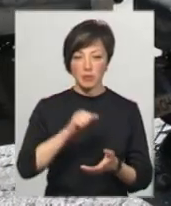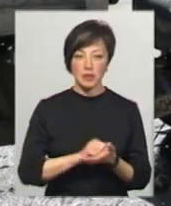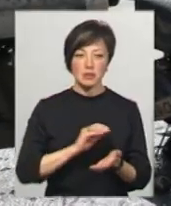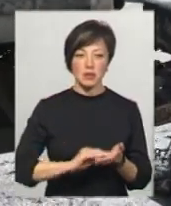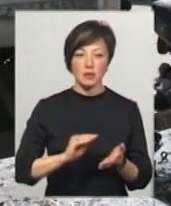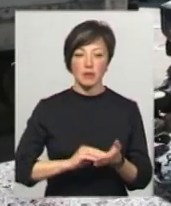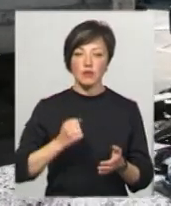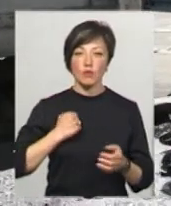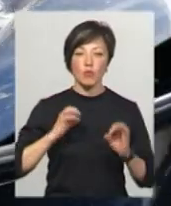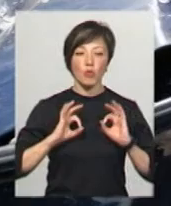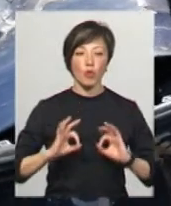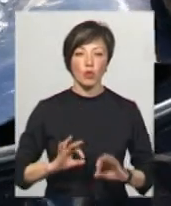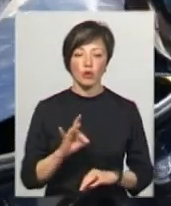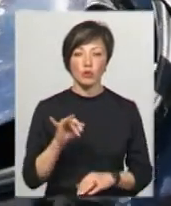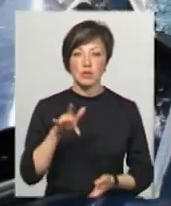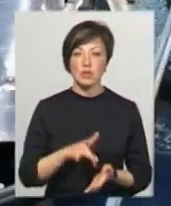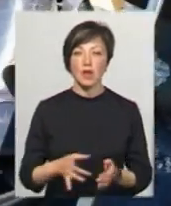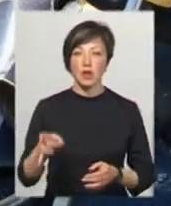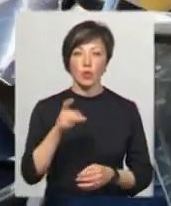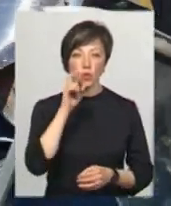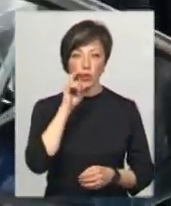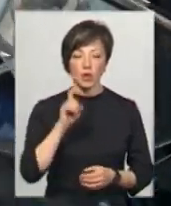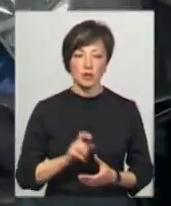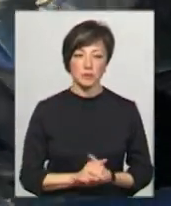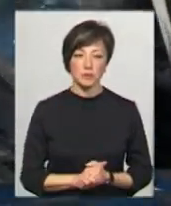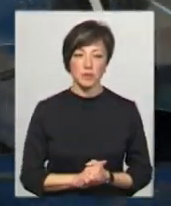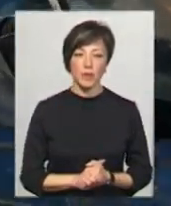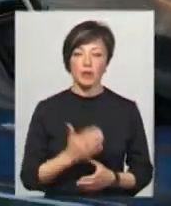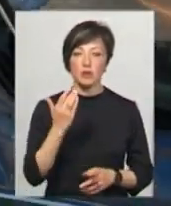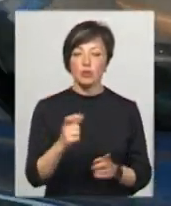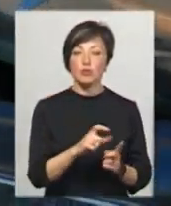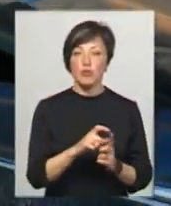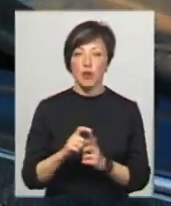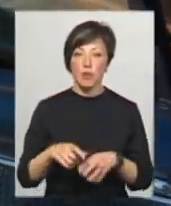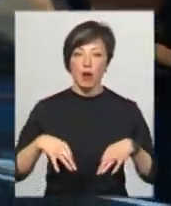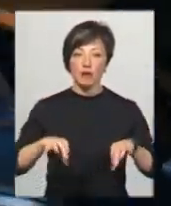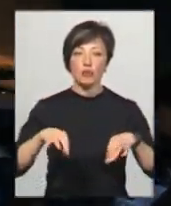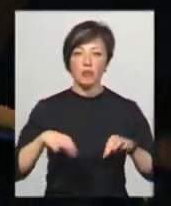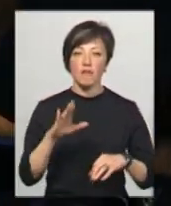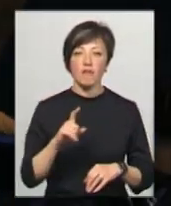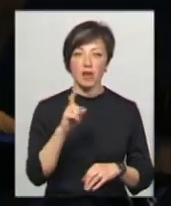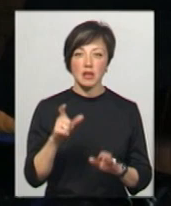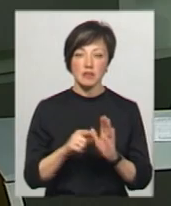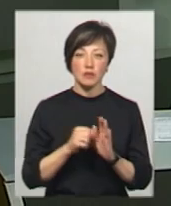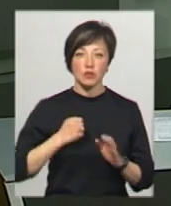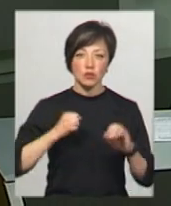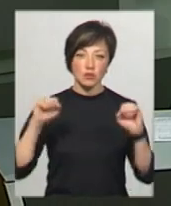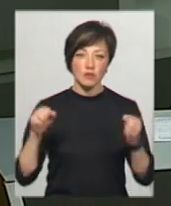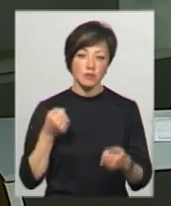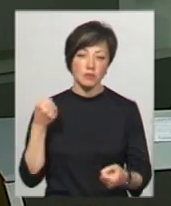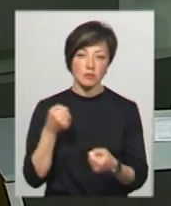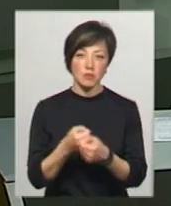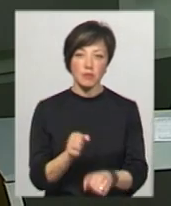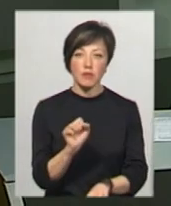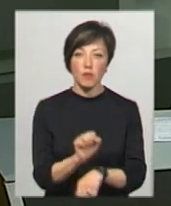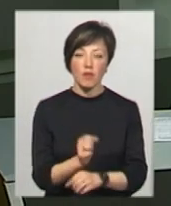прес-секретар військової прокуратури Центрального регіону України Андрій Кісільов. За його словами, автомобіль ВАЗ з військовими на швидкості влетів у